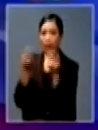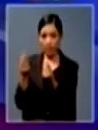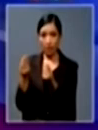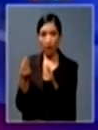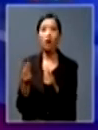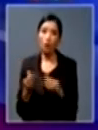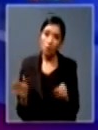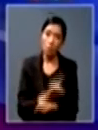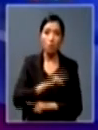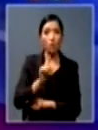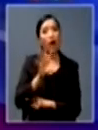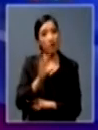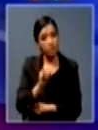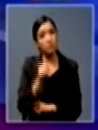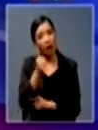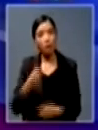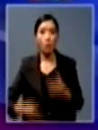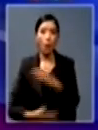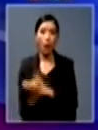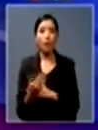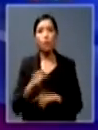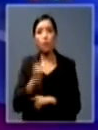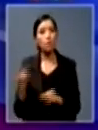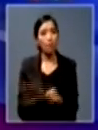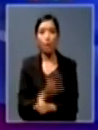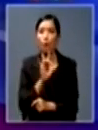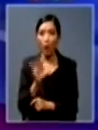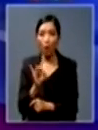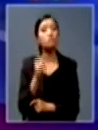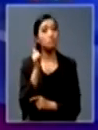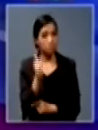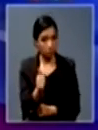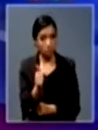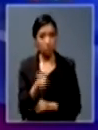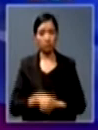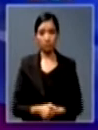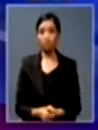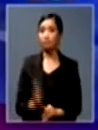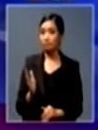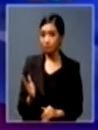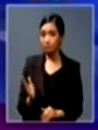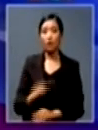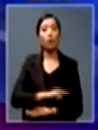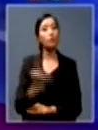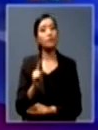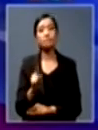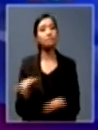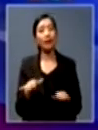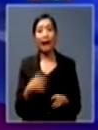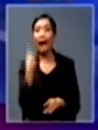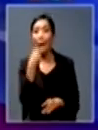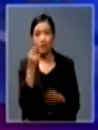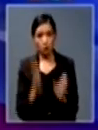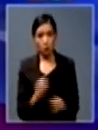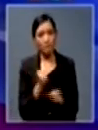50วันก็ได้ในโอกาสครบ100วันก็ได้นะครับโดยให้ถือเป็นวันปกตินะครับสามาร